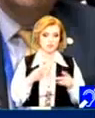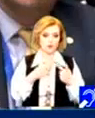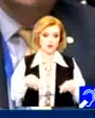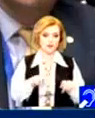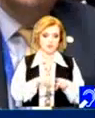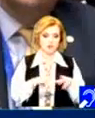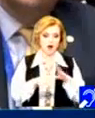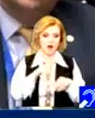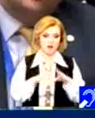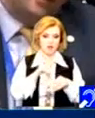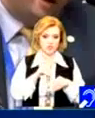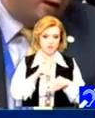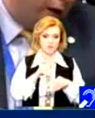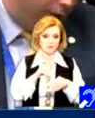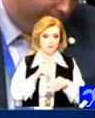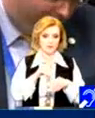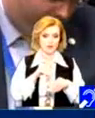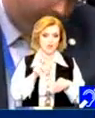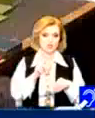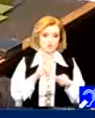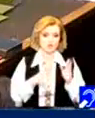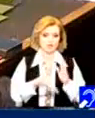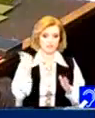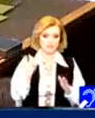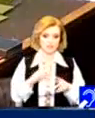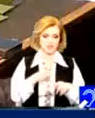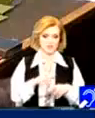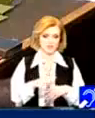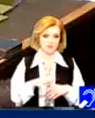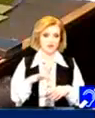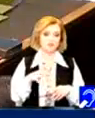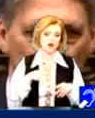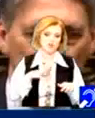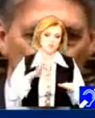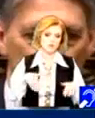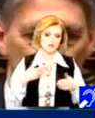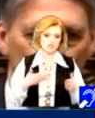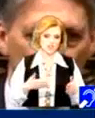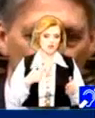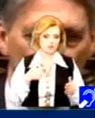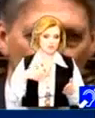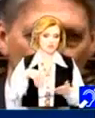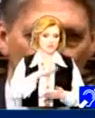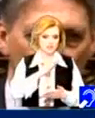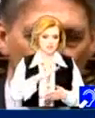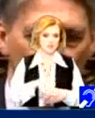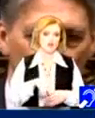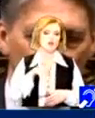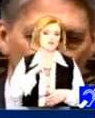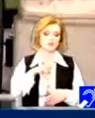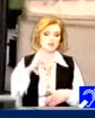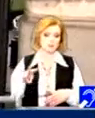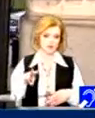Kingdom in a general election to end this impasse. Această idee a fost furnizată chiar de Downing Street. Theresa May și-a oferit demisia în